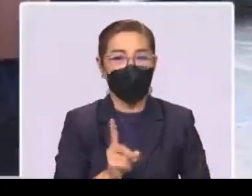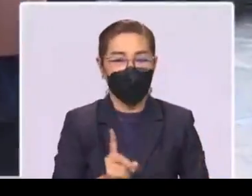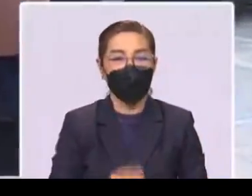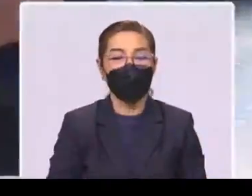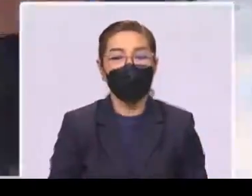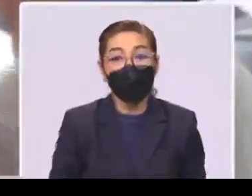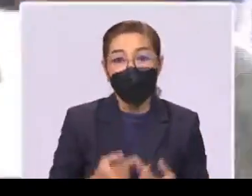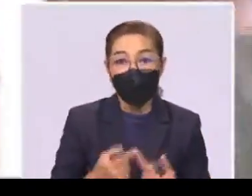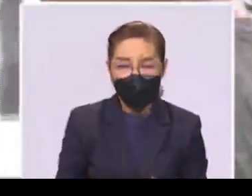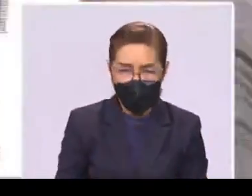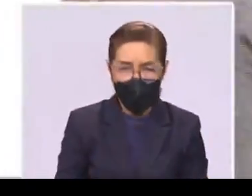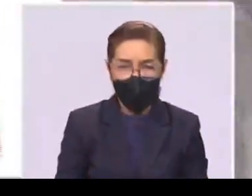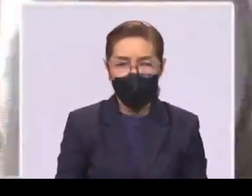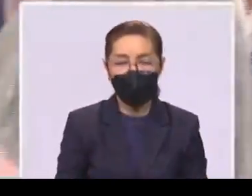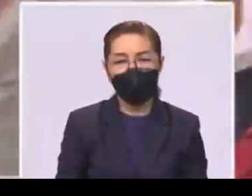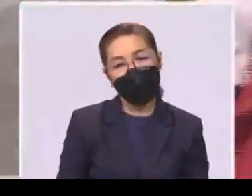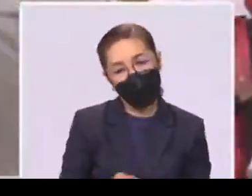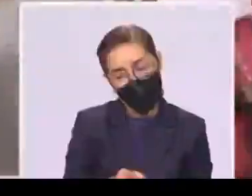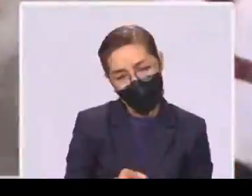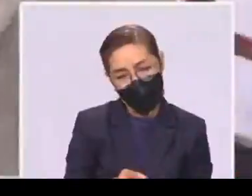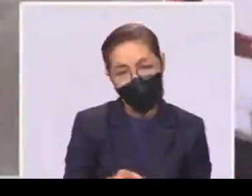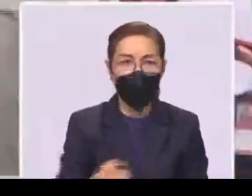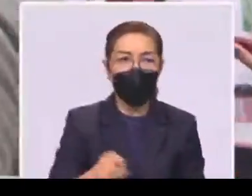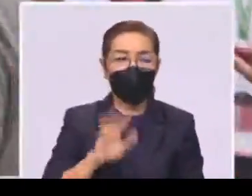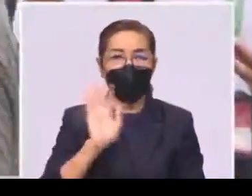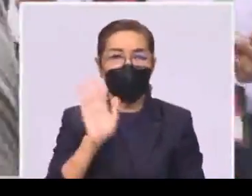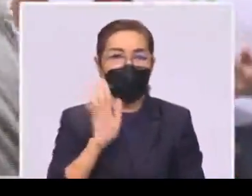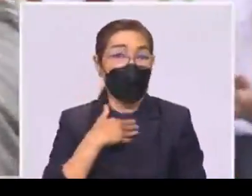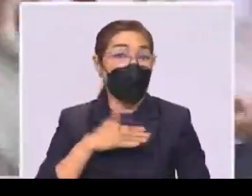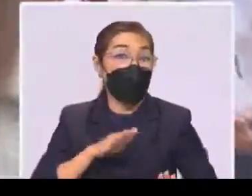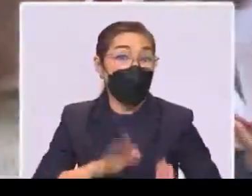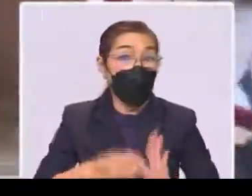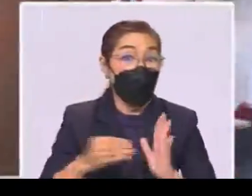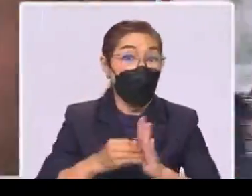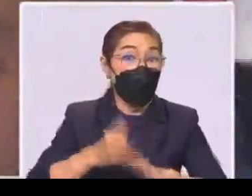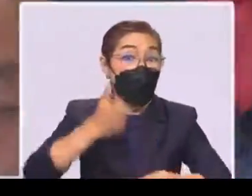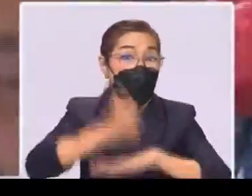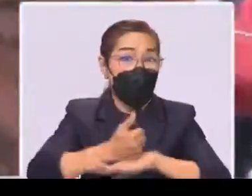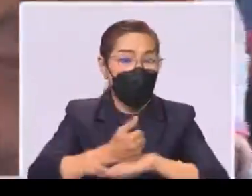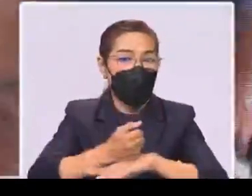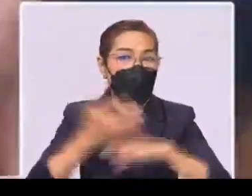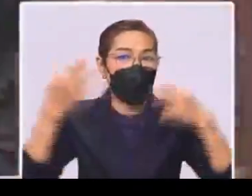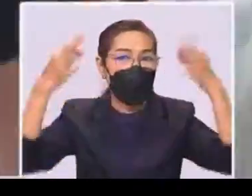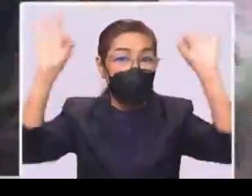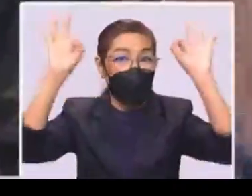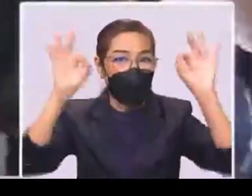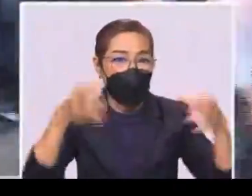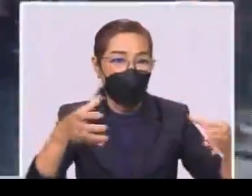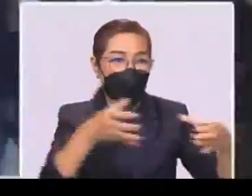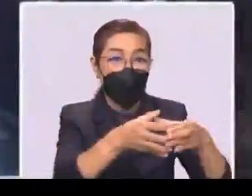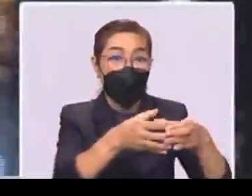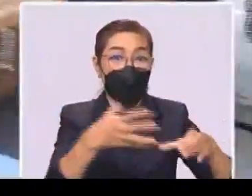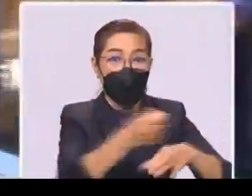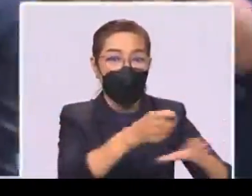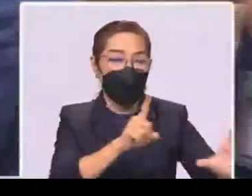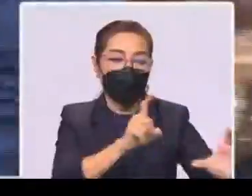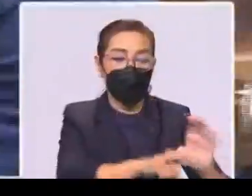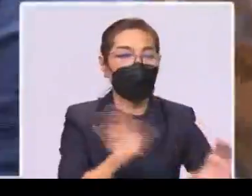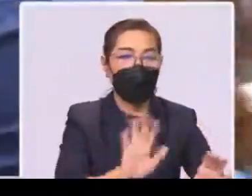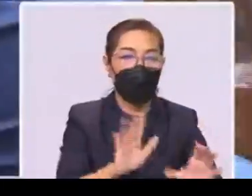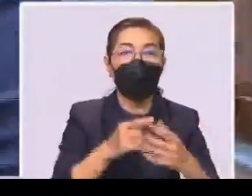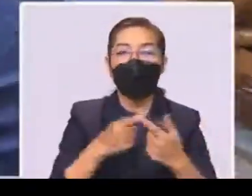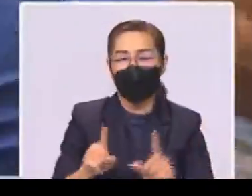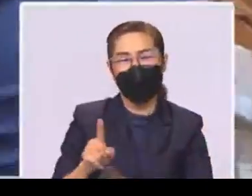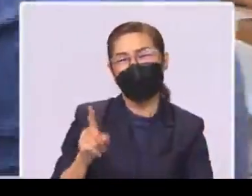เอ่อรู้สึกตัวรู้สึกว่าไม่ใช่ในนามพรรคเอ่อลงสมัครในนามอิสระอิใช่ค่ะสมัครอิสระแต่ว่าความเป็น